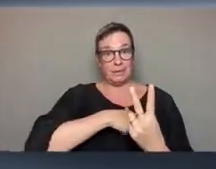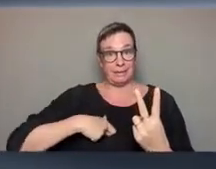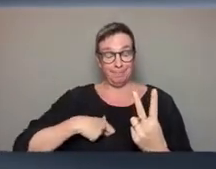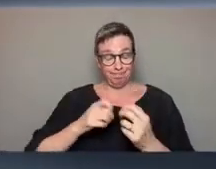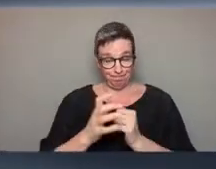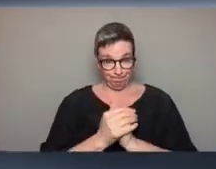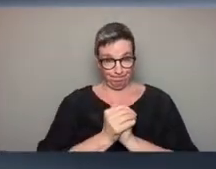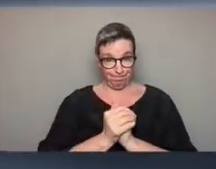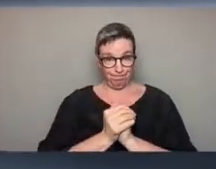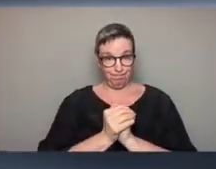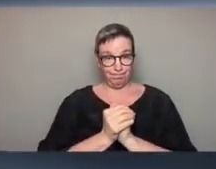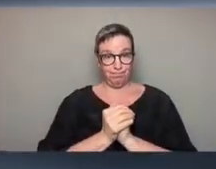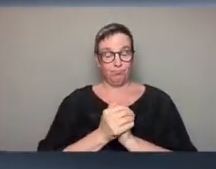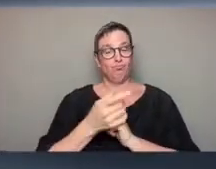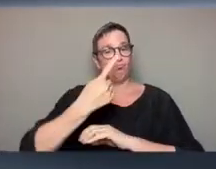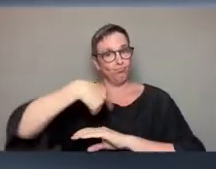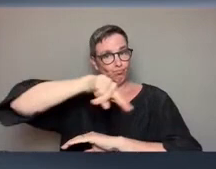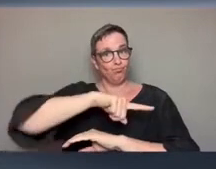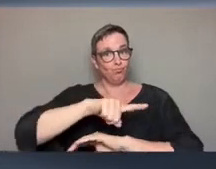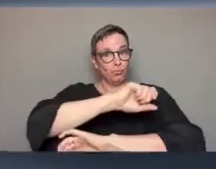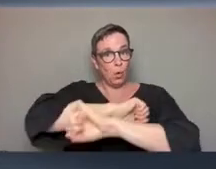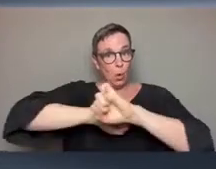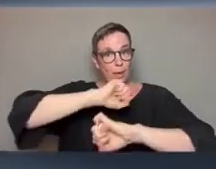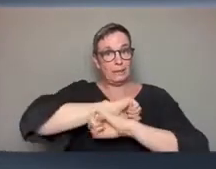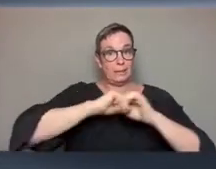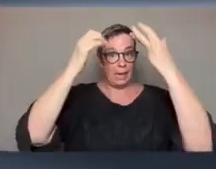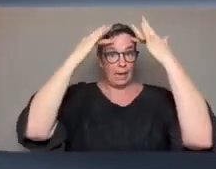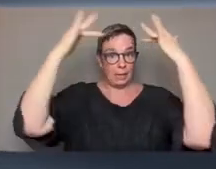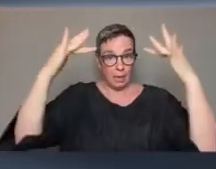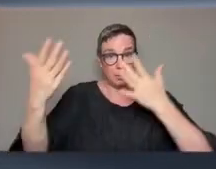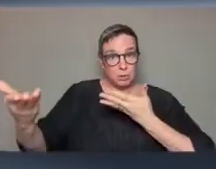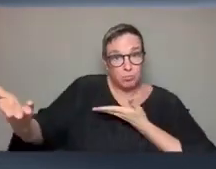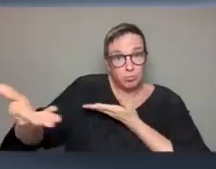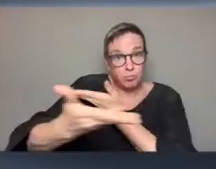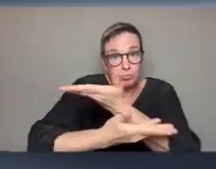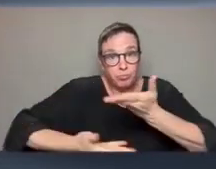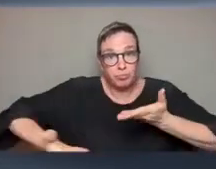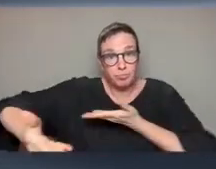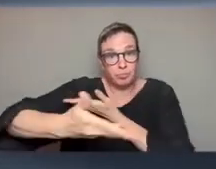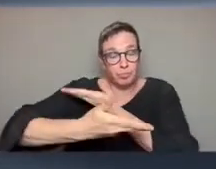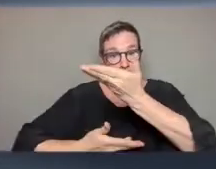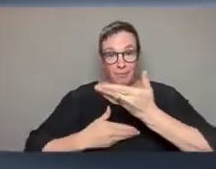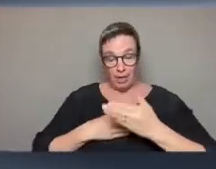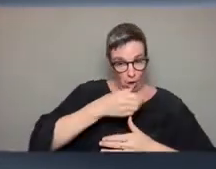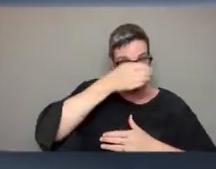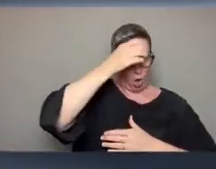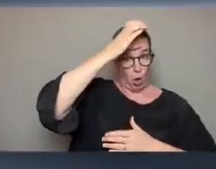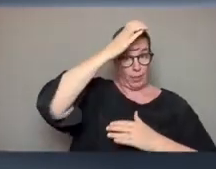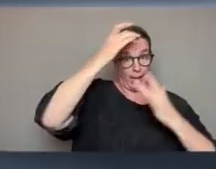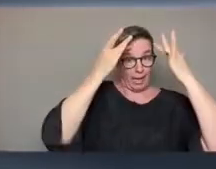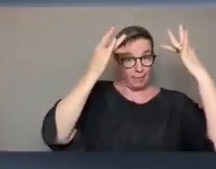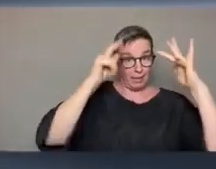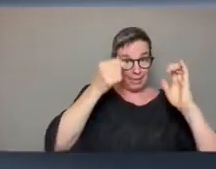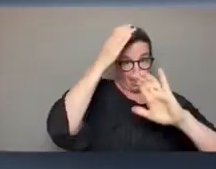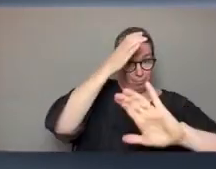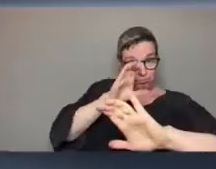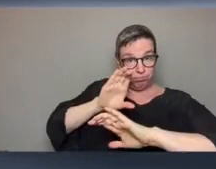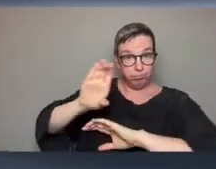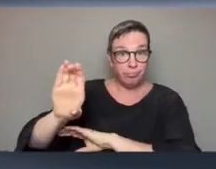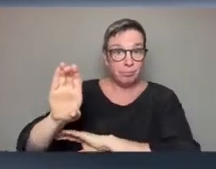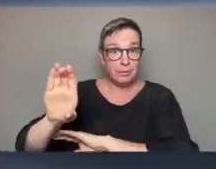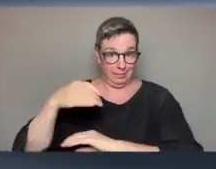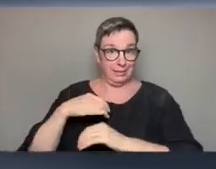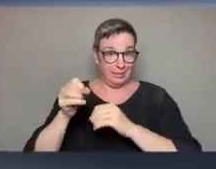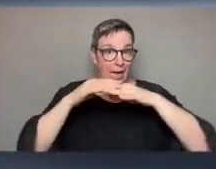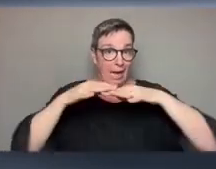Nous, on organise beaucoup d'échanges d'expériences pour transférer la connaissance. C'est un des points forts du réseau des